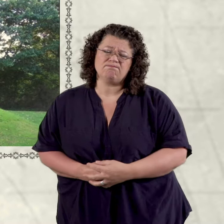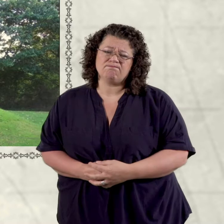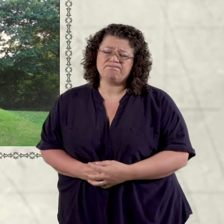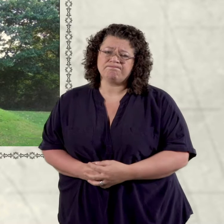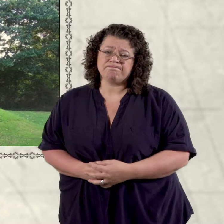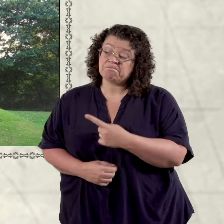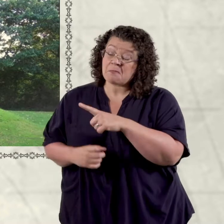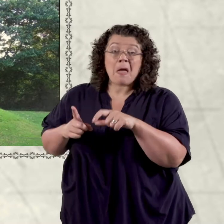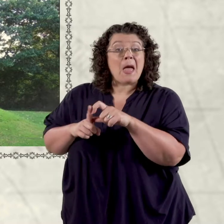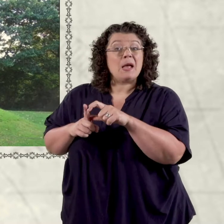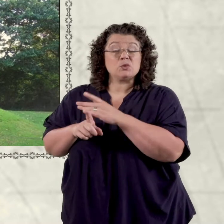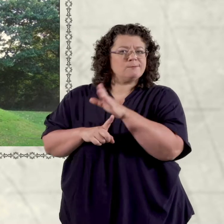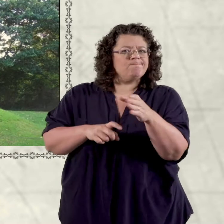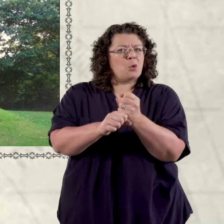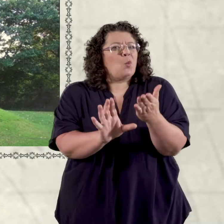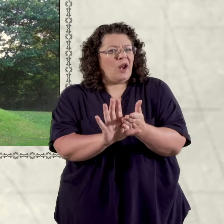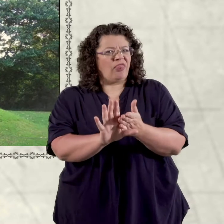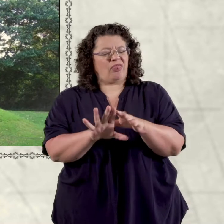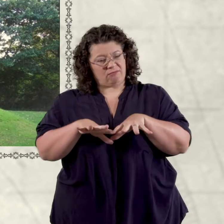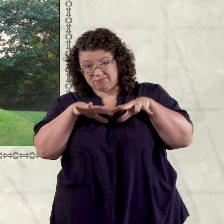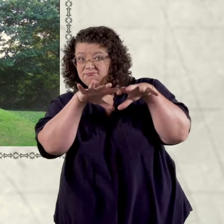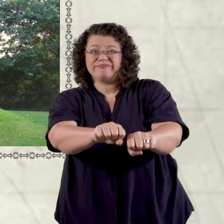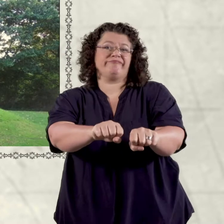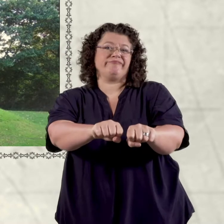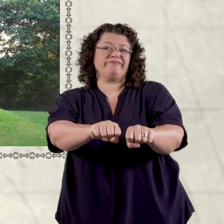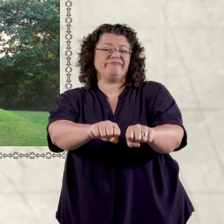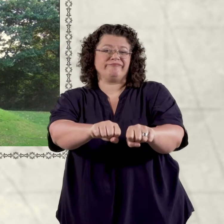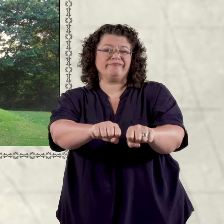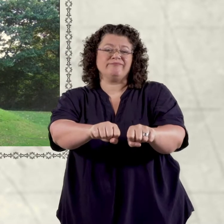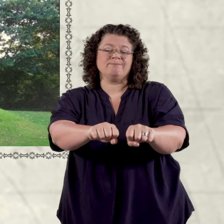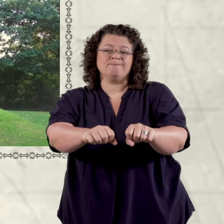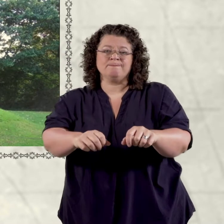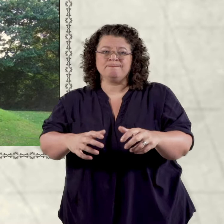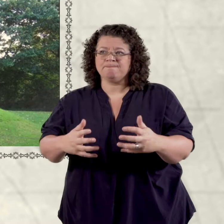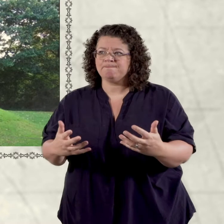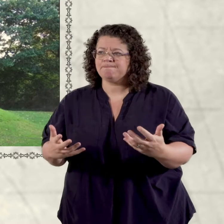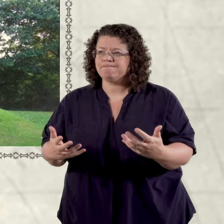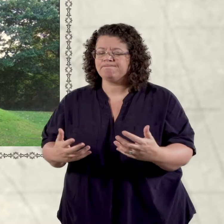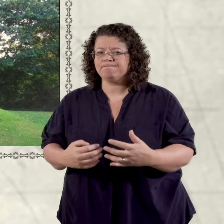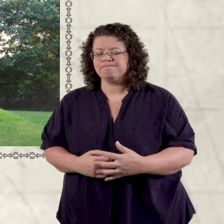Aeth Edward wedyn I Wynedd a choncro'r lle yn gyfan gwbl.